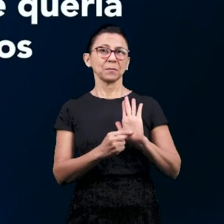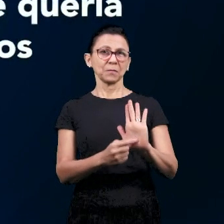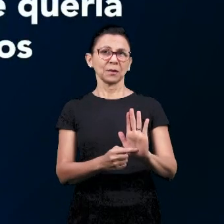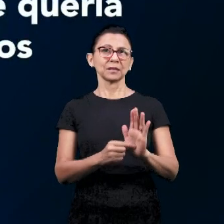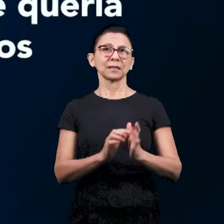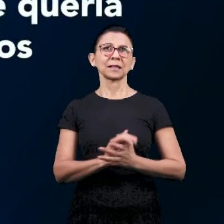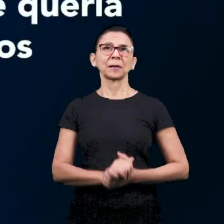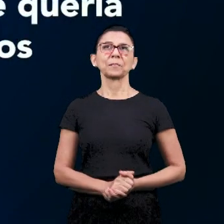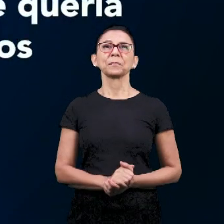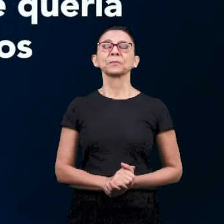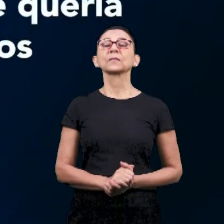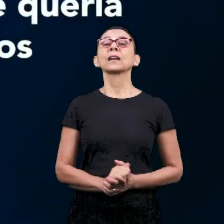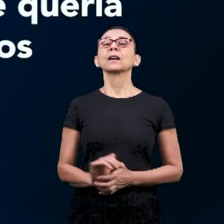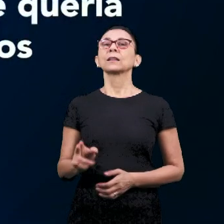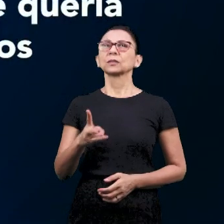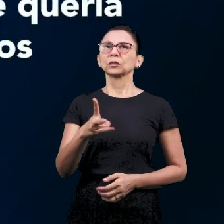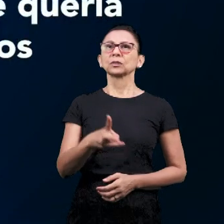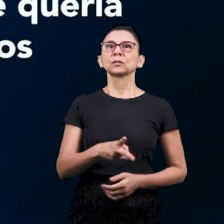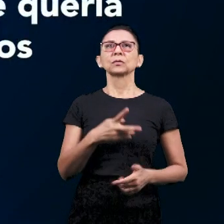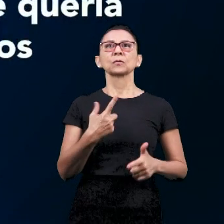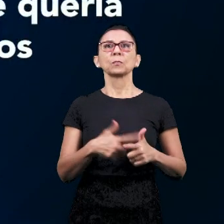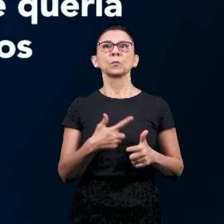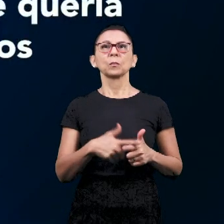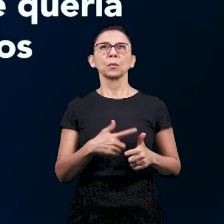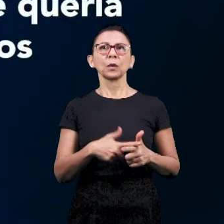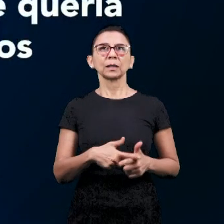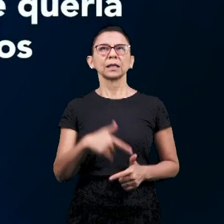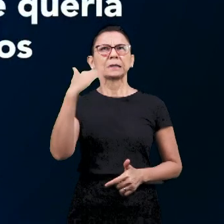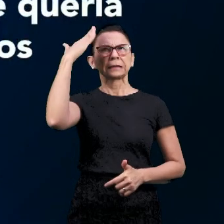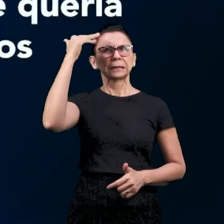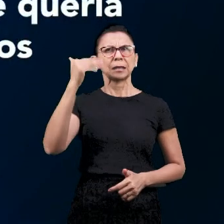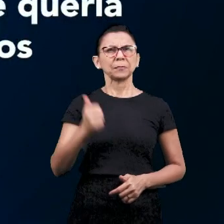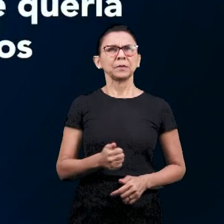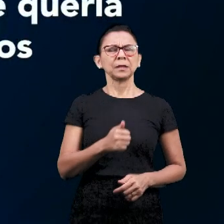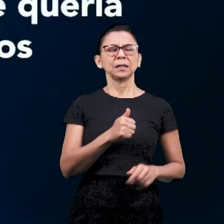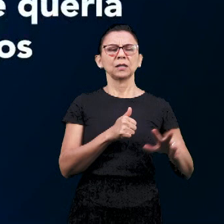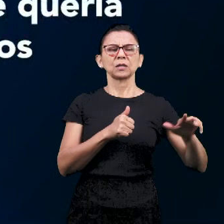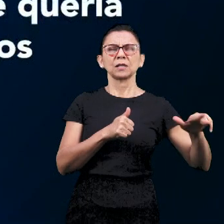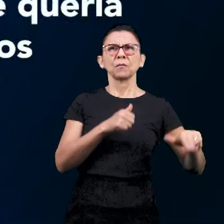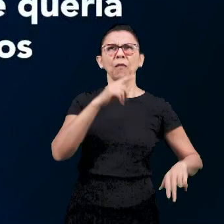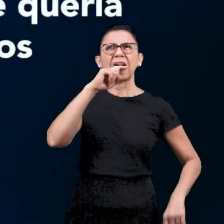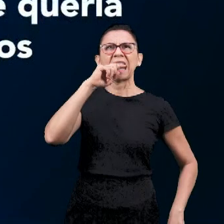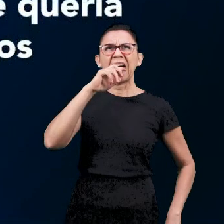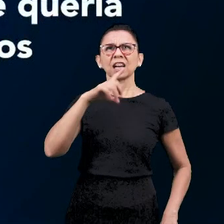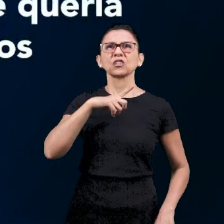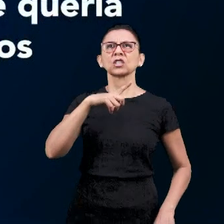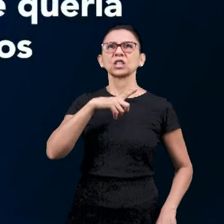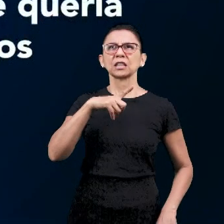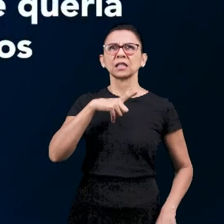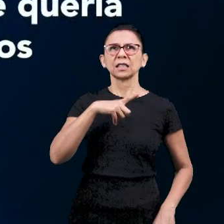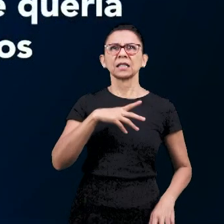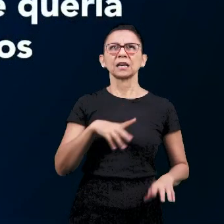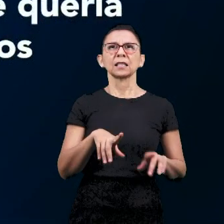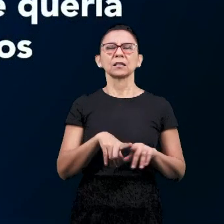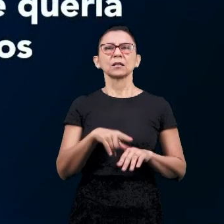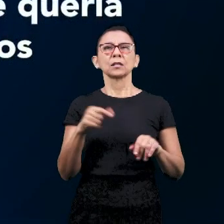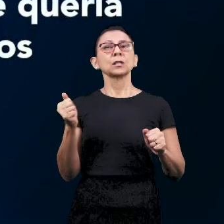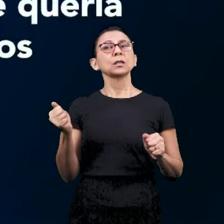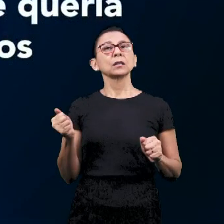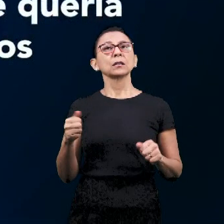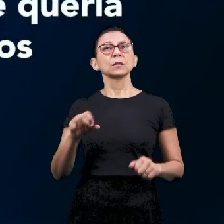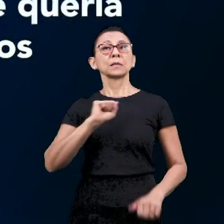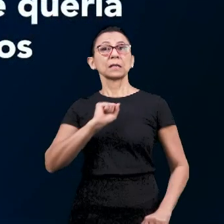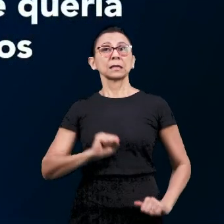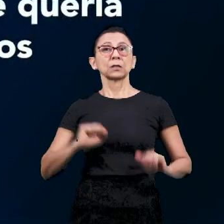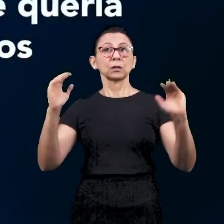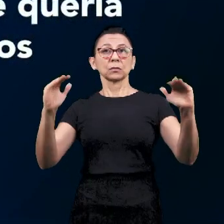Parce qu'il savait bien que par envie, les principaux des sacrificateurs l'avaient